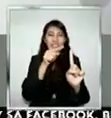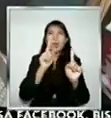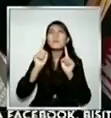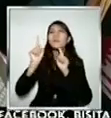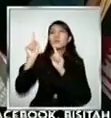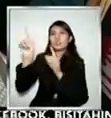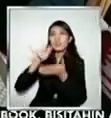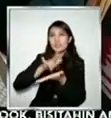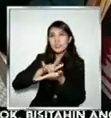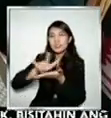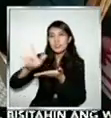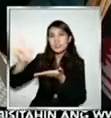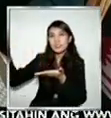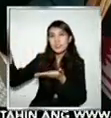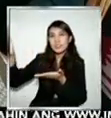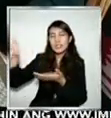magtrabaho.